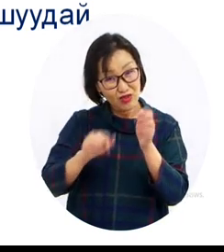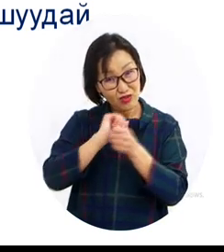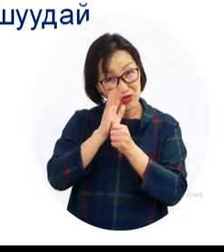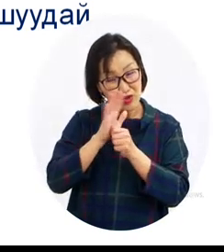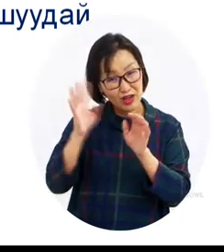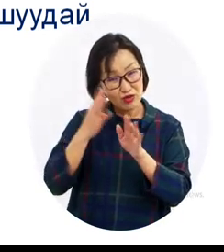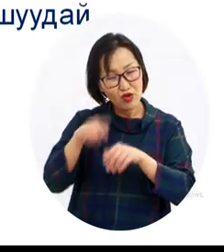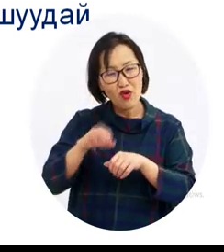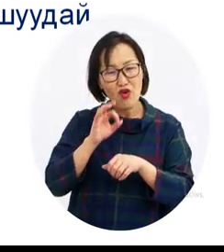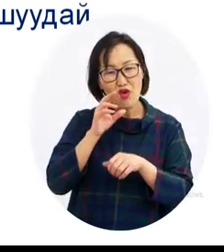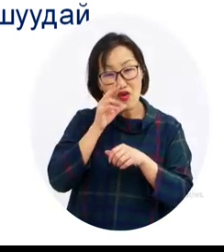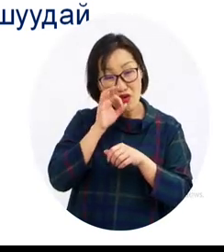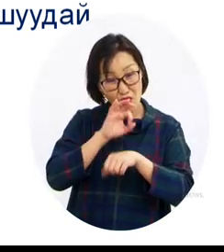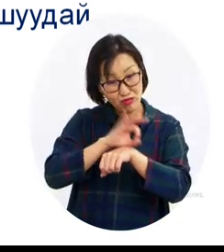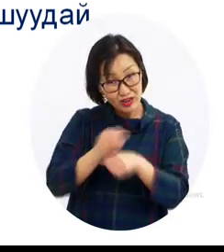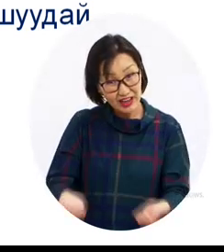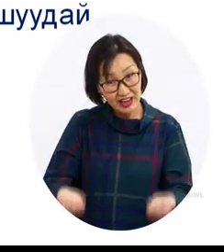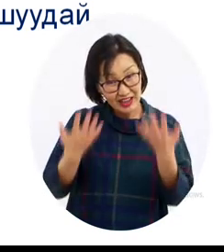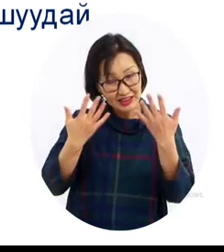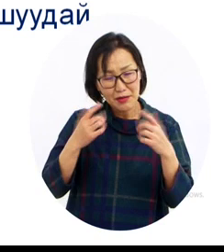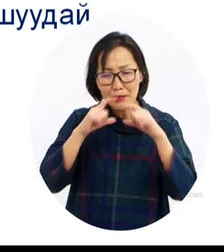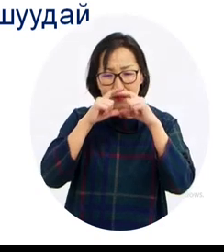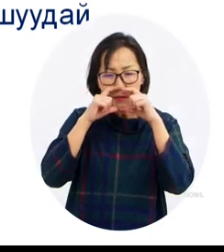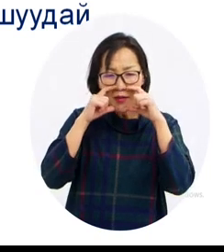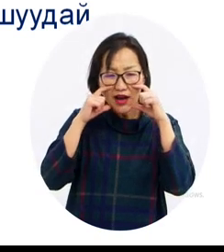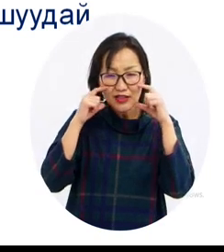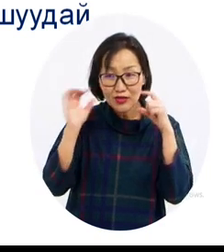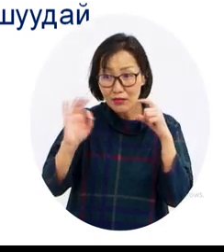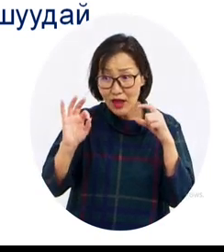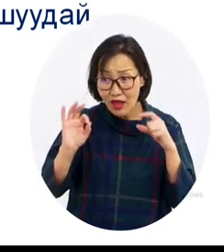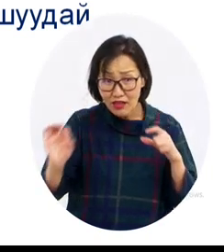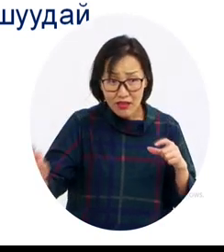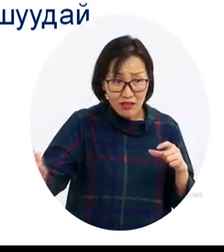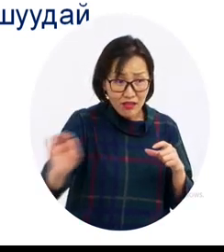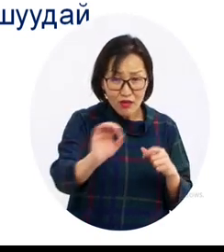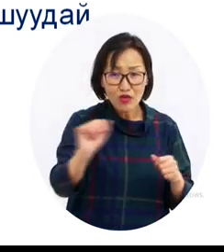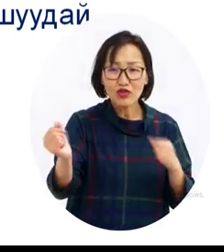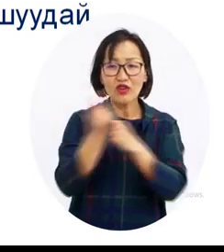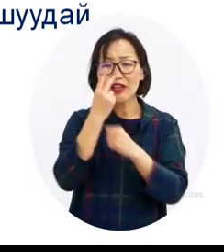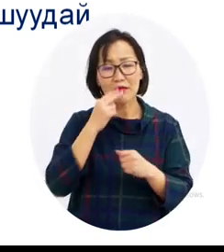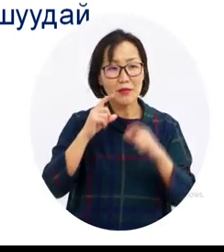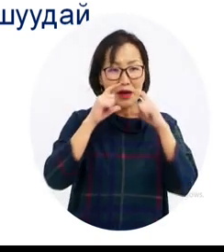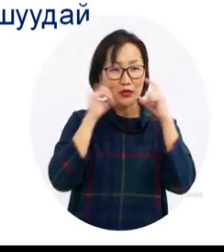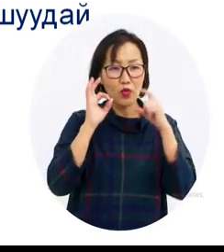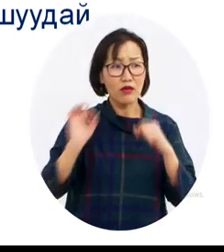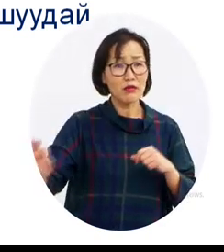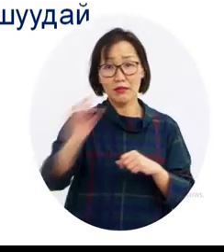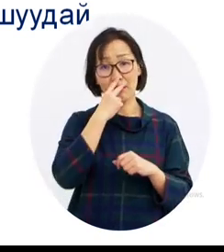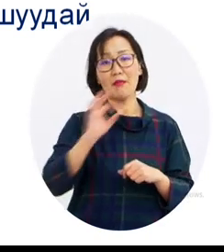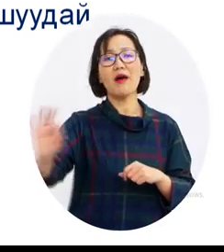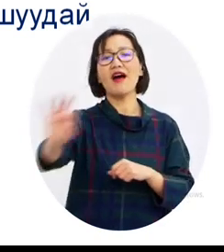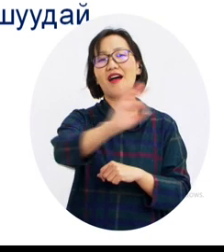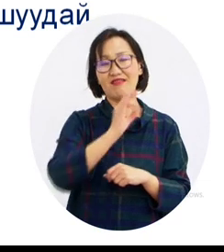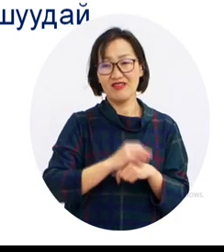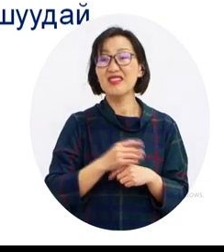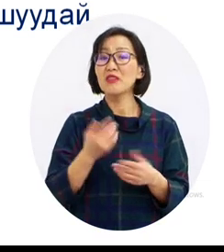өвчлөл гарахад масок зөөгээгүй хүн өдрийн од шиг байсан гэж. Ямар байсан